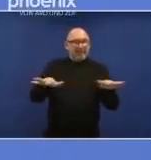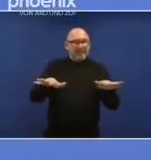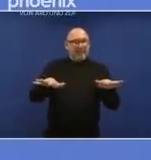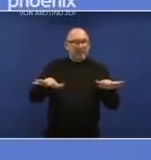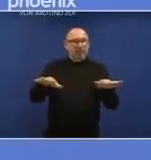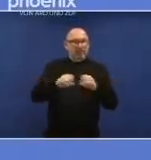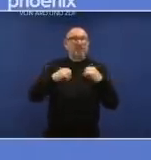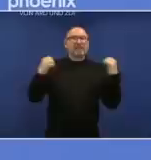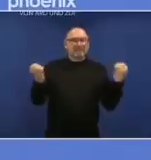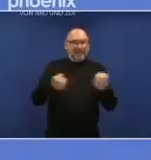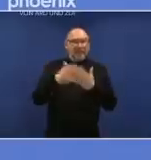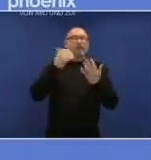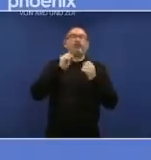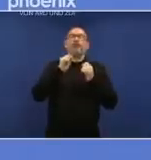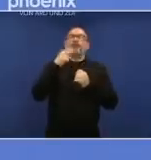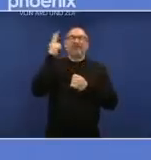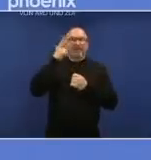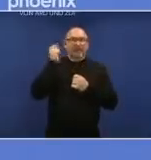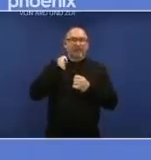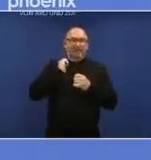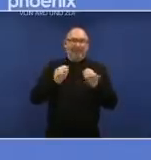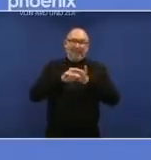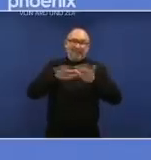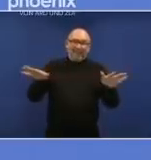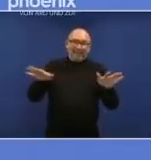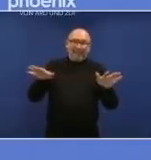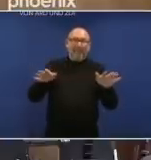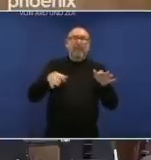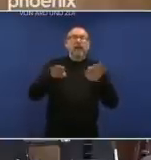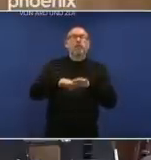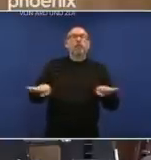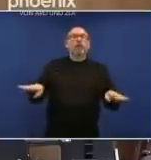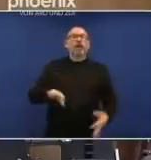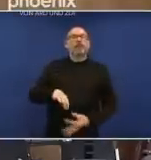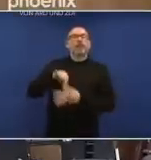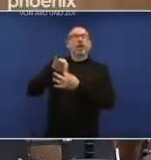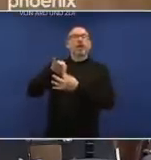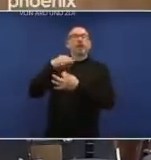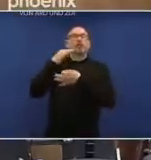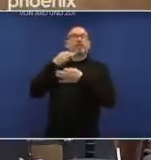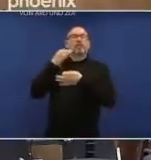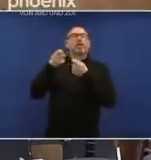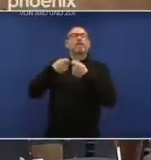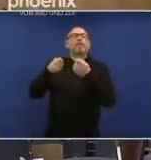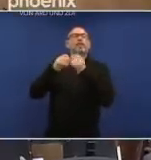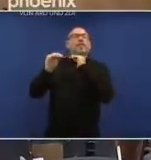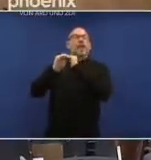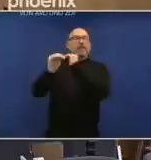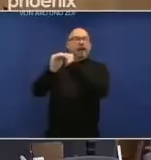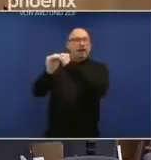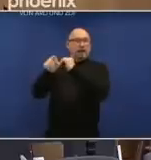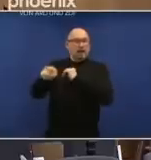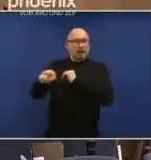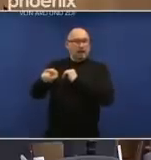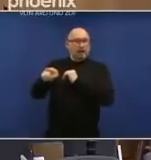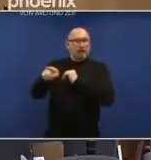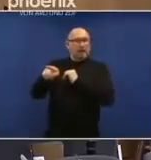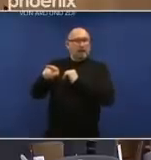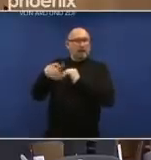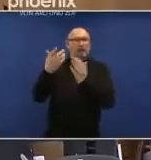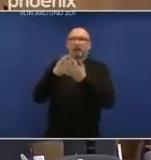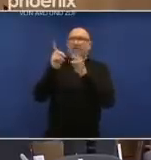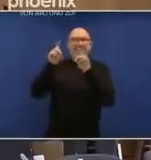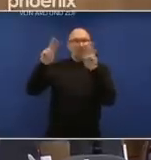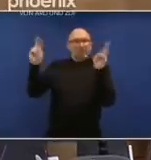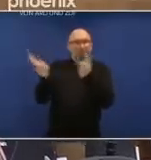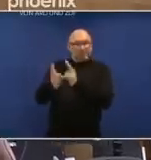nationaler Tragweite Voraussetzung für die speziellen Maßnahmen, die die Bundesländer zur Eindämmung des